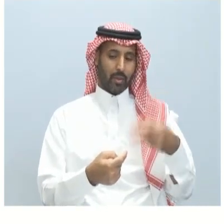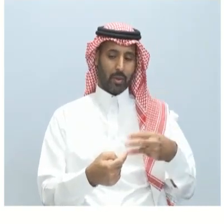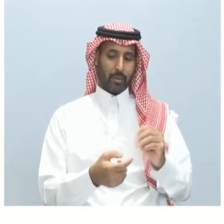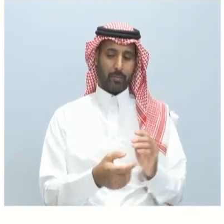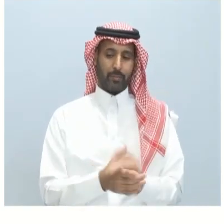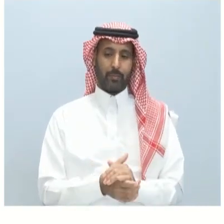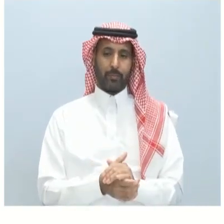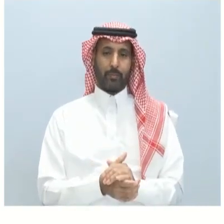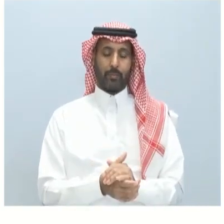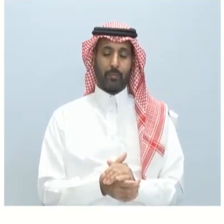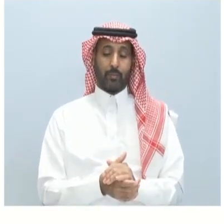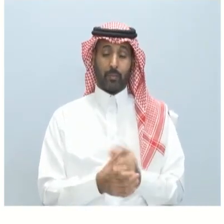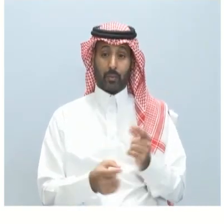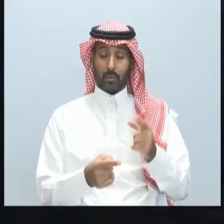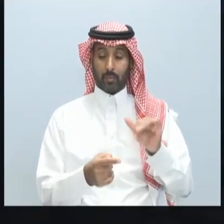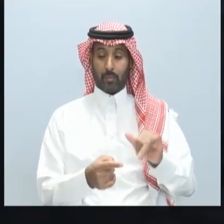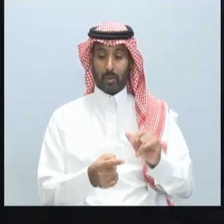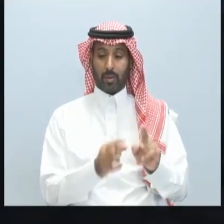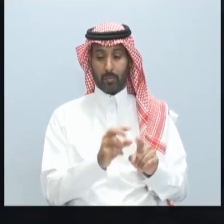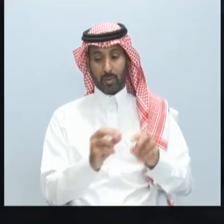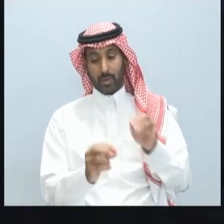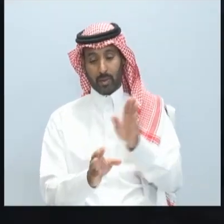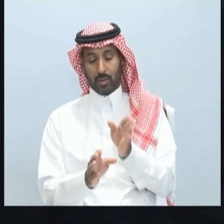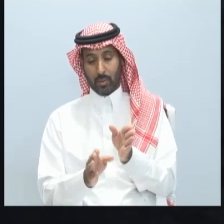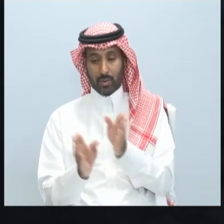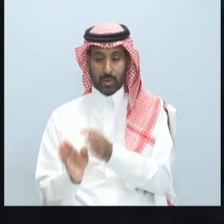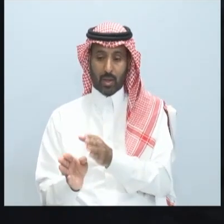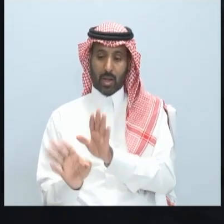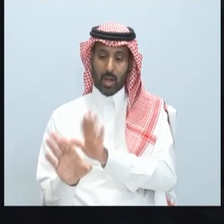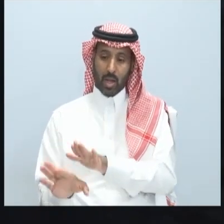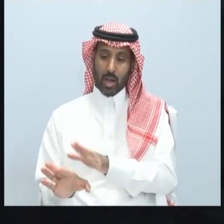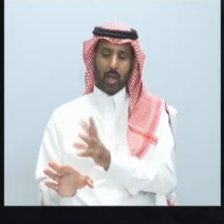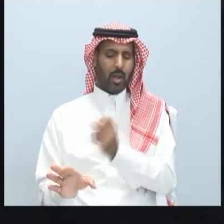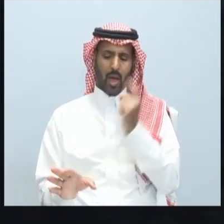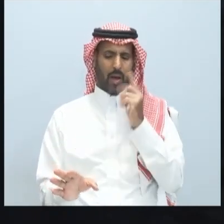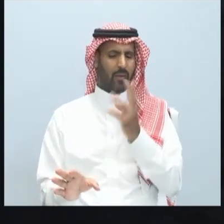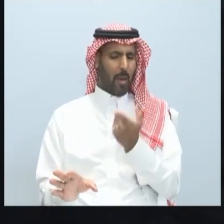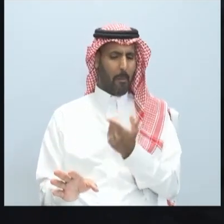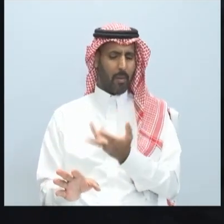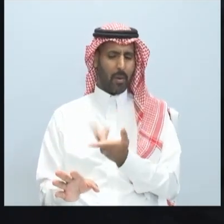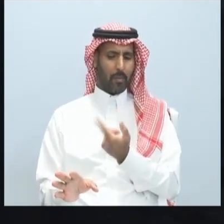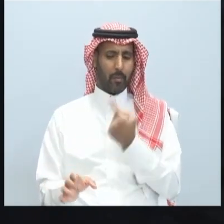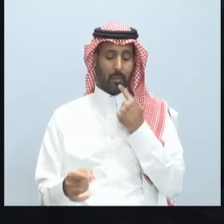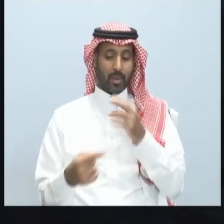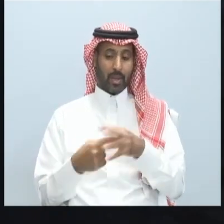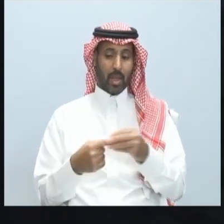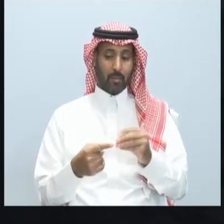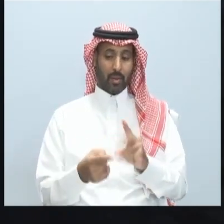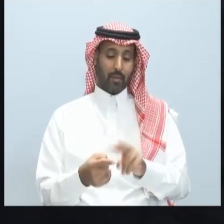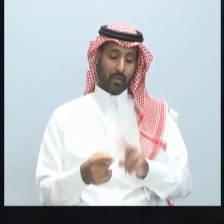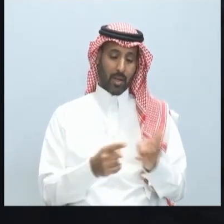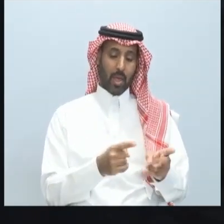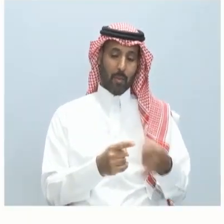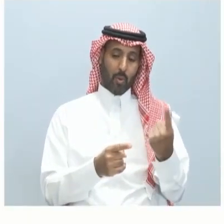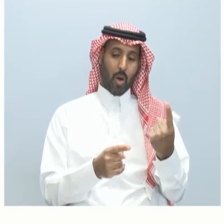الان لكي نجعل م في الطرف الايمن لوحدها ونوجد قيمتها نطرح من الطرف الايمن